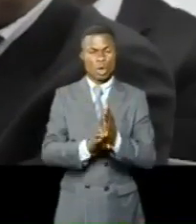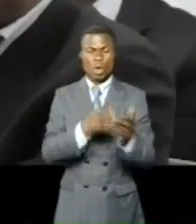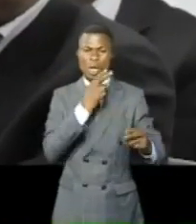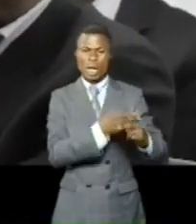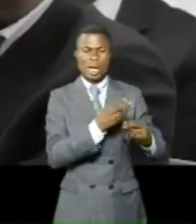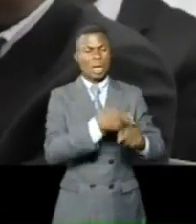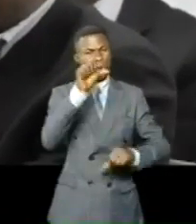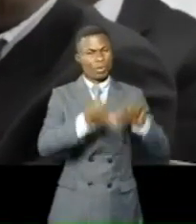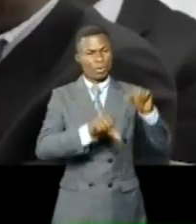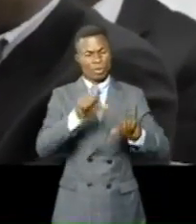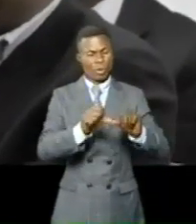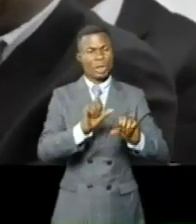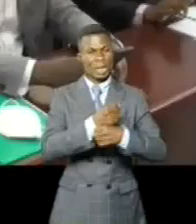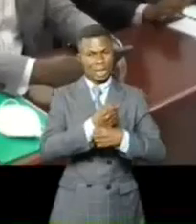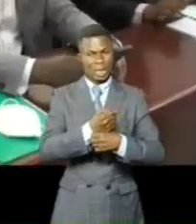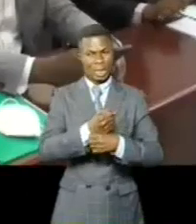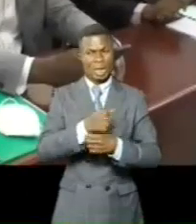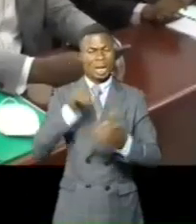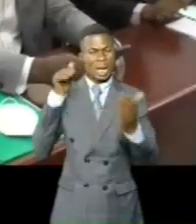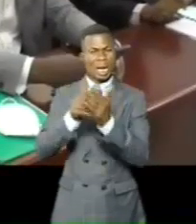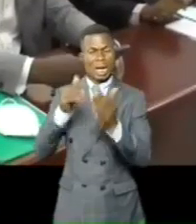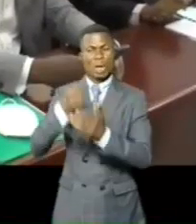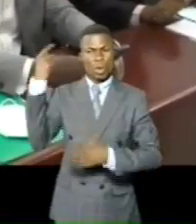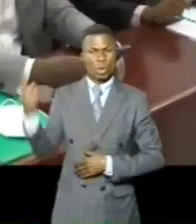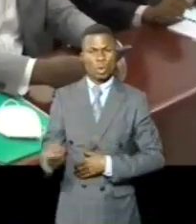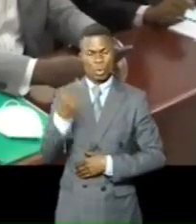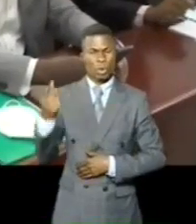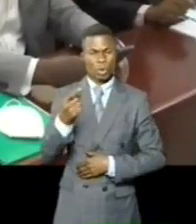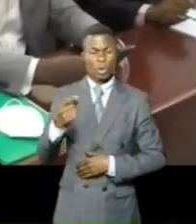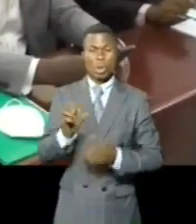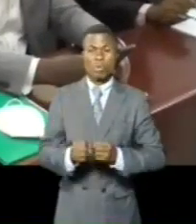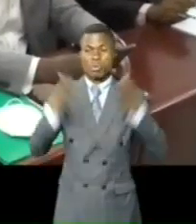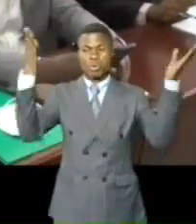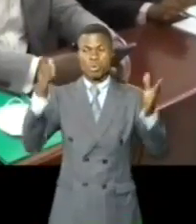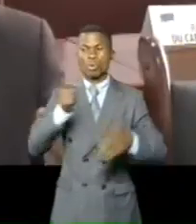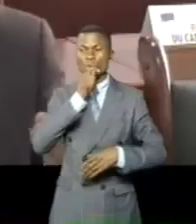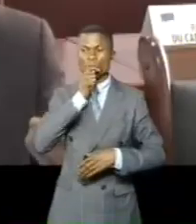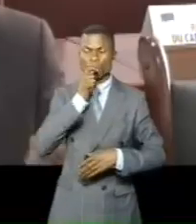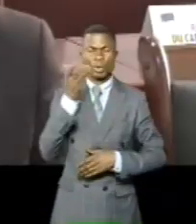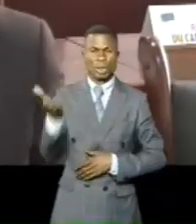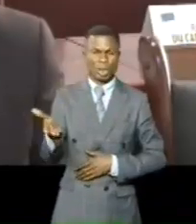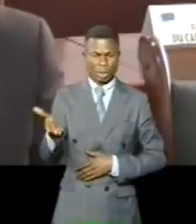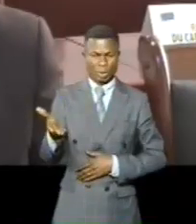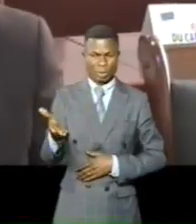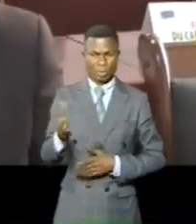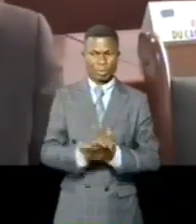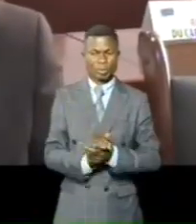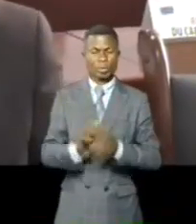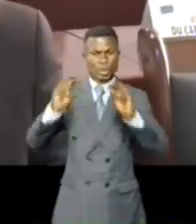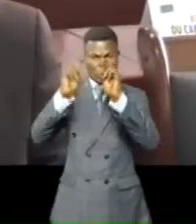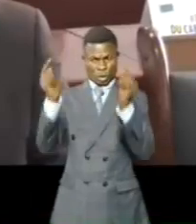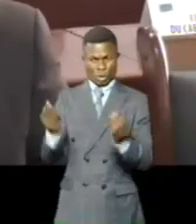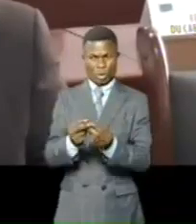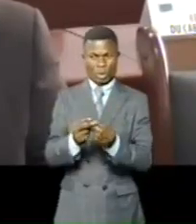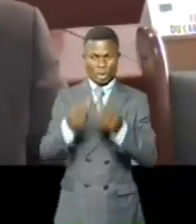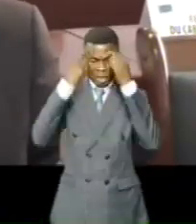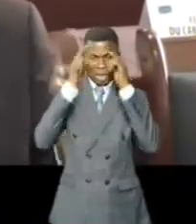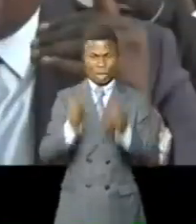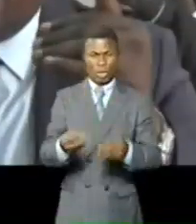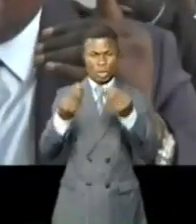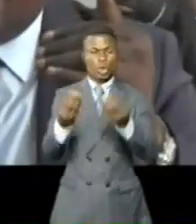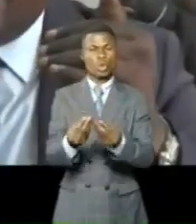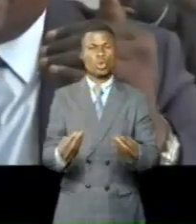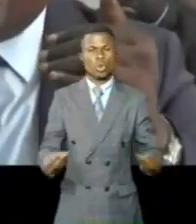stockage, ce qui constitue une menace permanente d'incendie et d'explosion. La commission qui tient à apporter